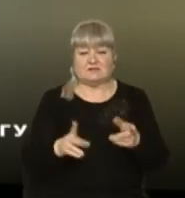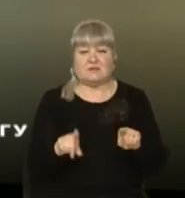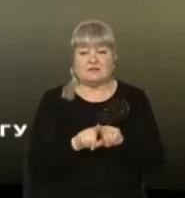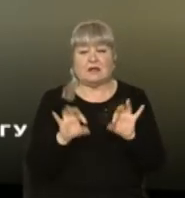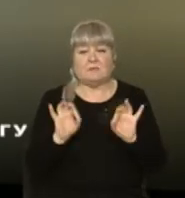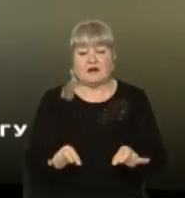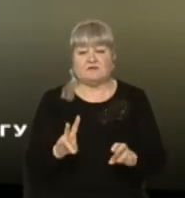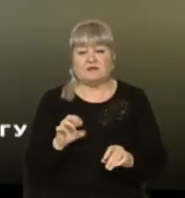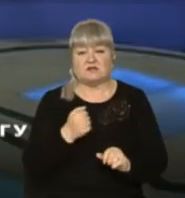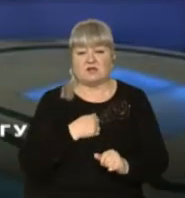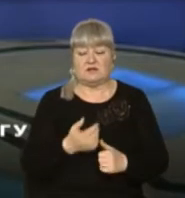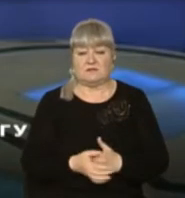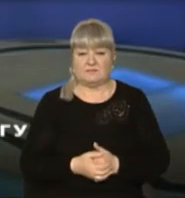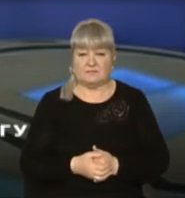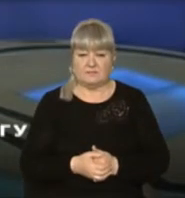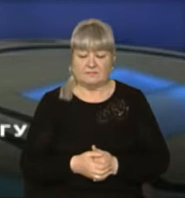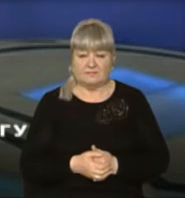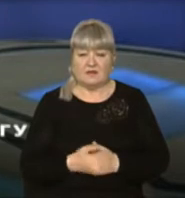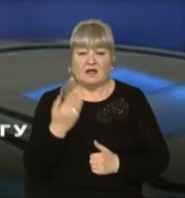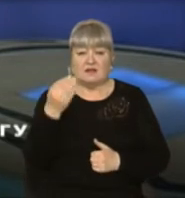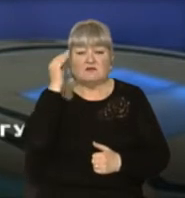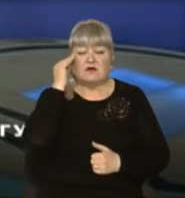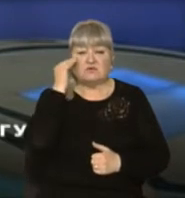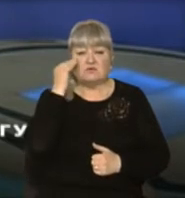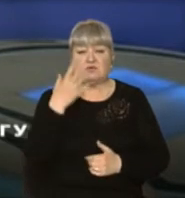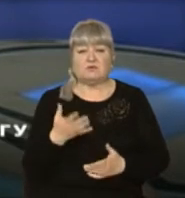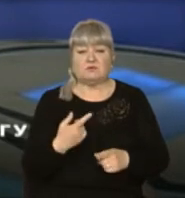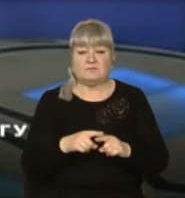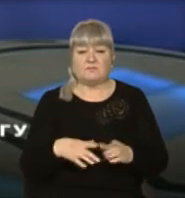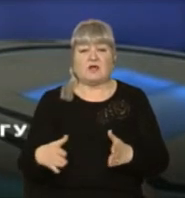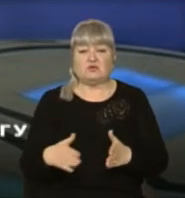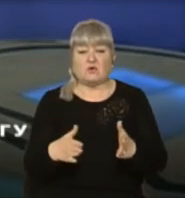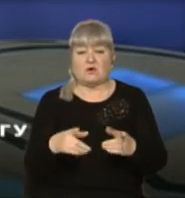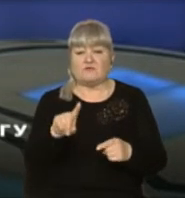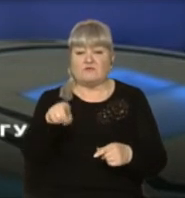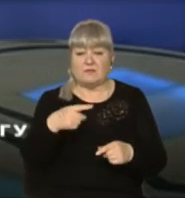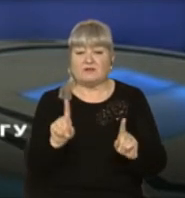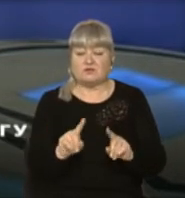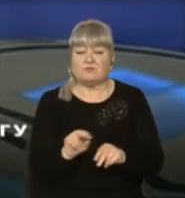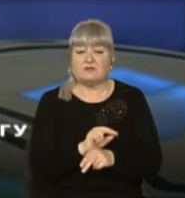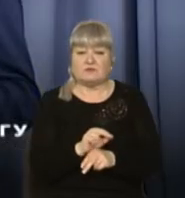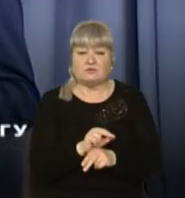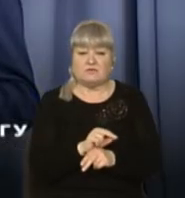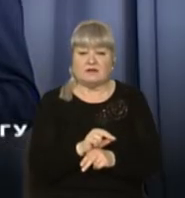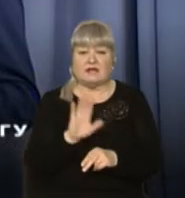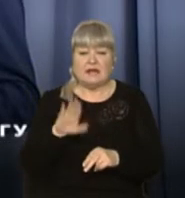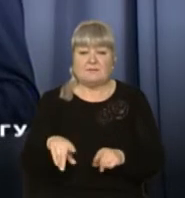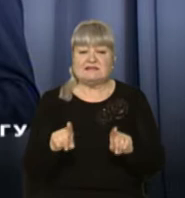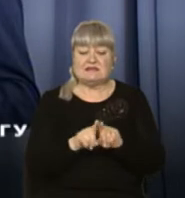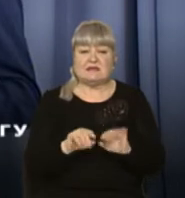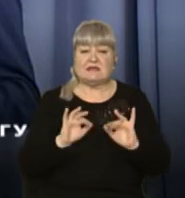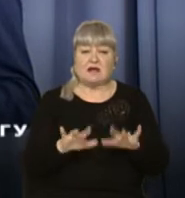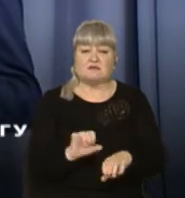правда, на жаль. То, на вашу думку, ось, власне, дорога, яку ви вимагаєте, аби відремонтували, після таких